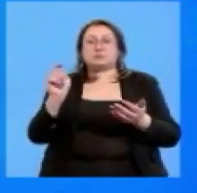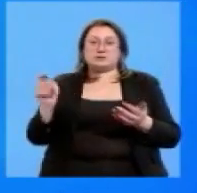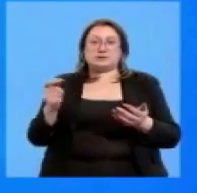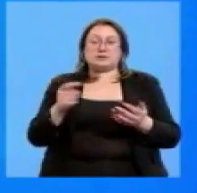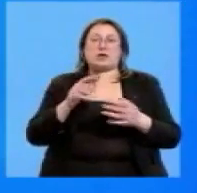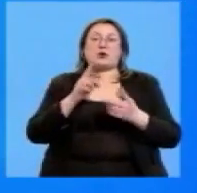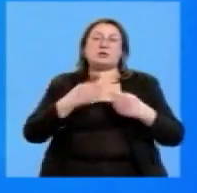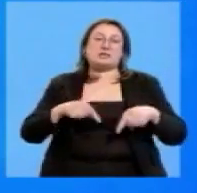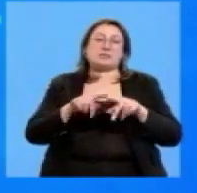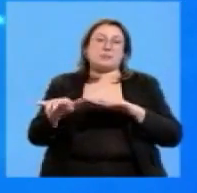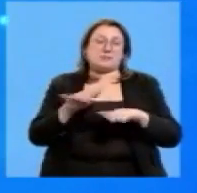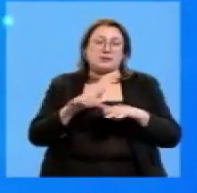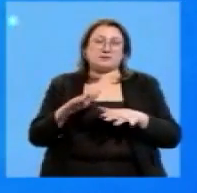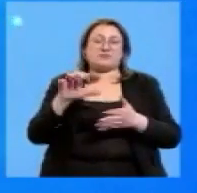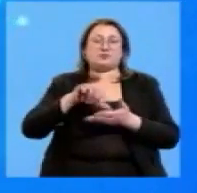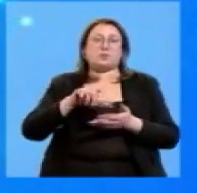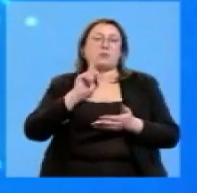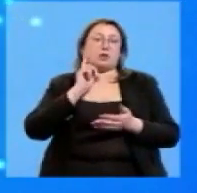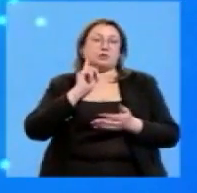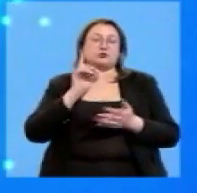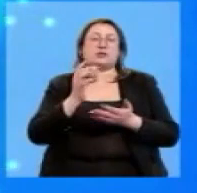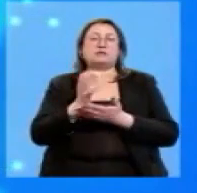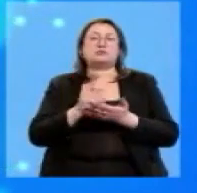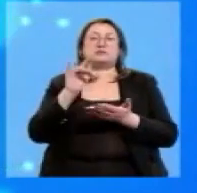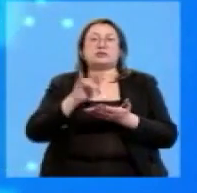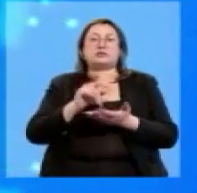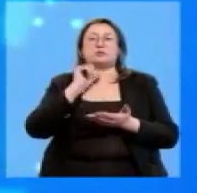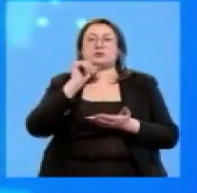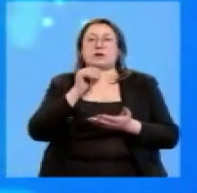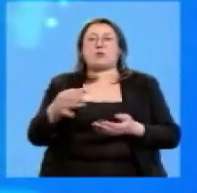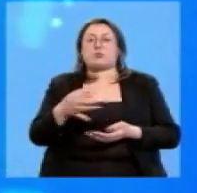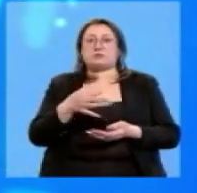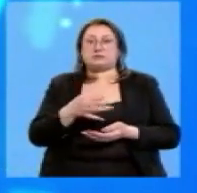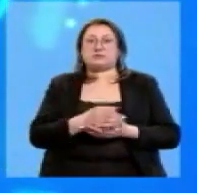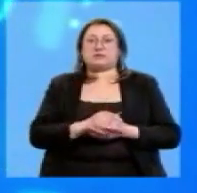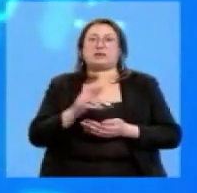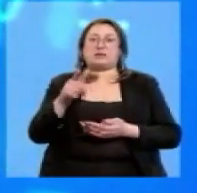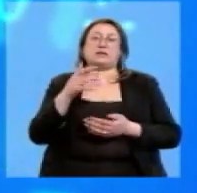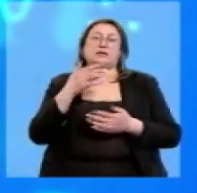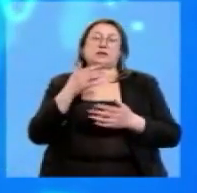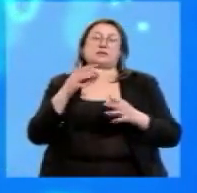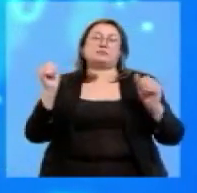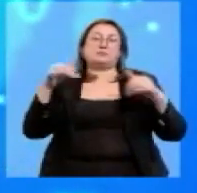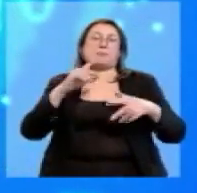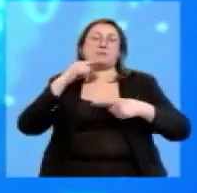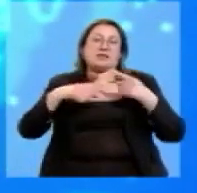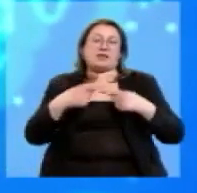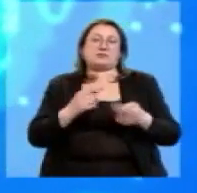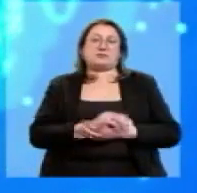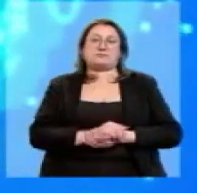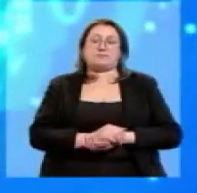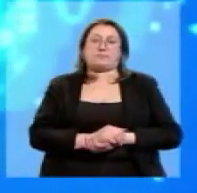вопросы. Организаторами мероприятия выступил молодежный ресурсный центр Кустанайской области, который собирает менторский клуб на постоянной